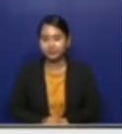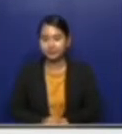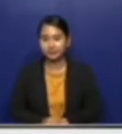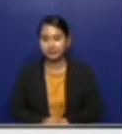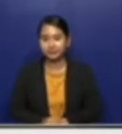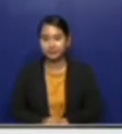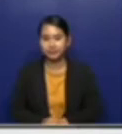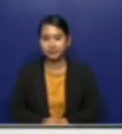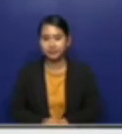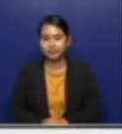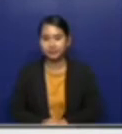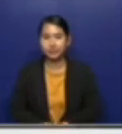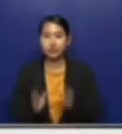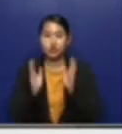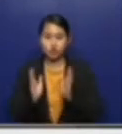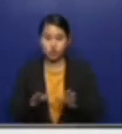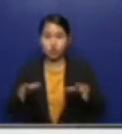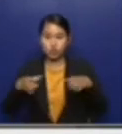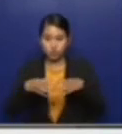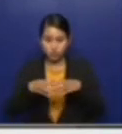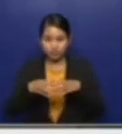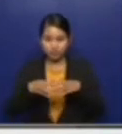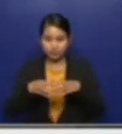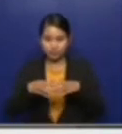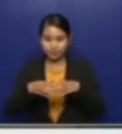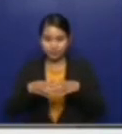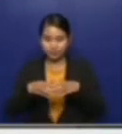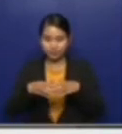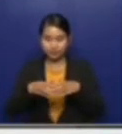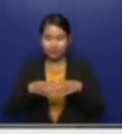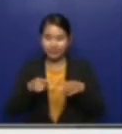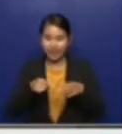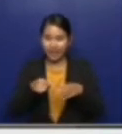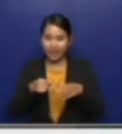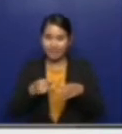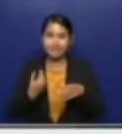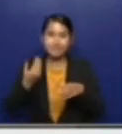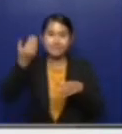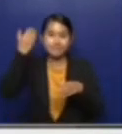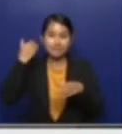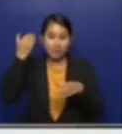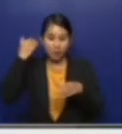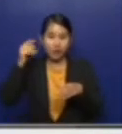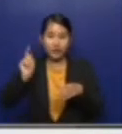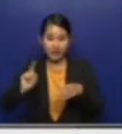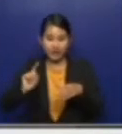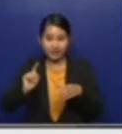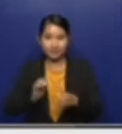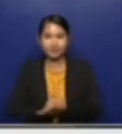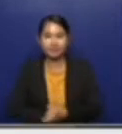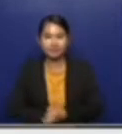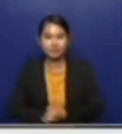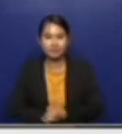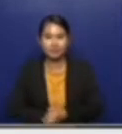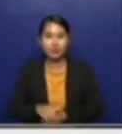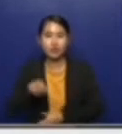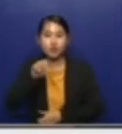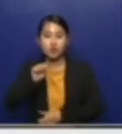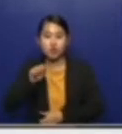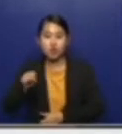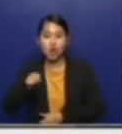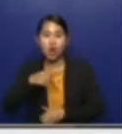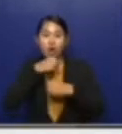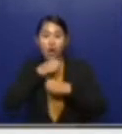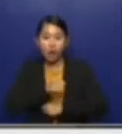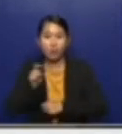คนกลางเก่ากลางใหม่ที่มีอดีตส.ส.คนหนึ่งไปเก็บป้ายเกี่ยว